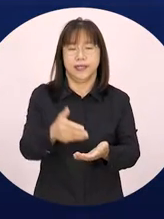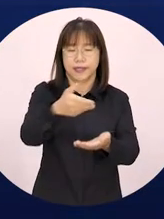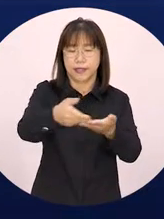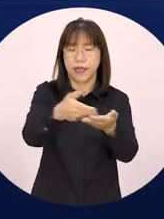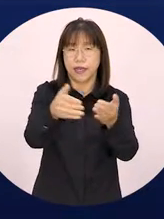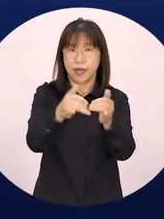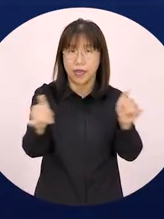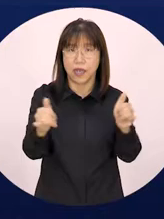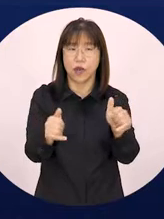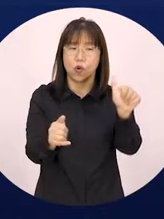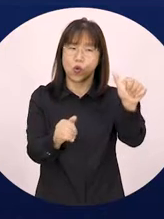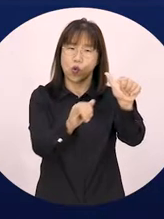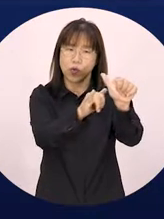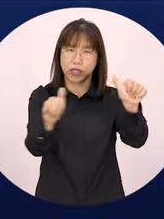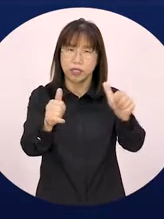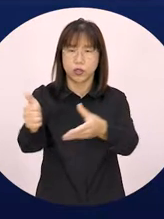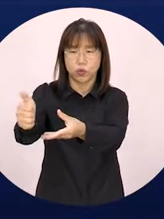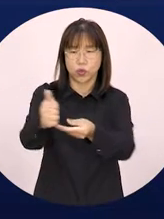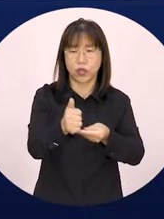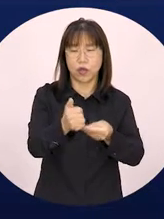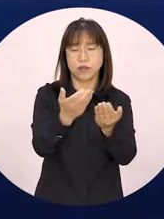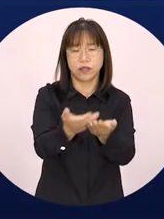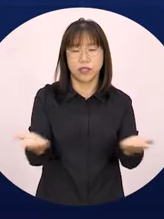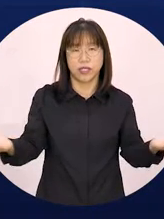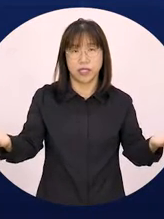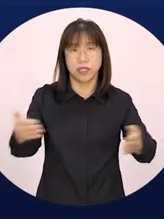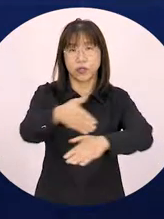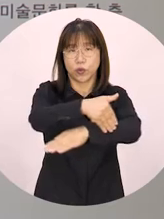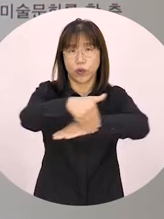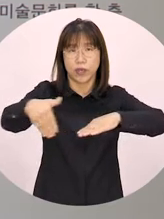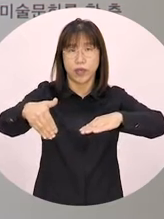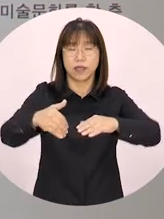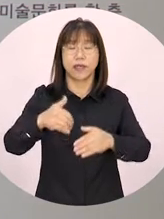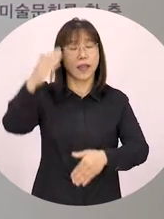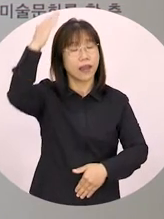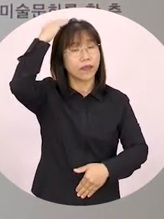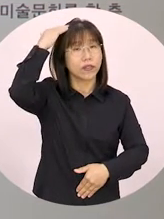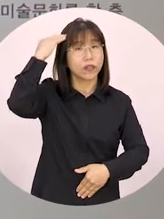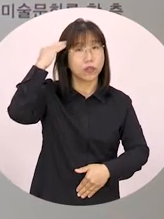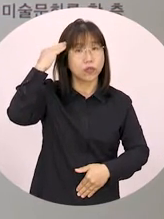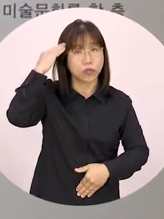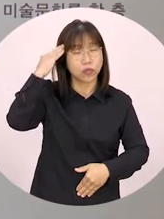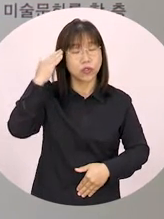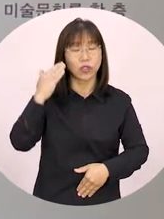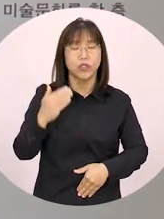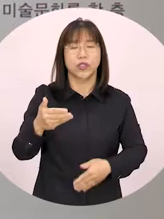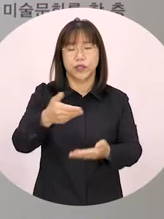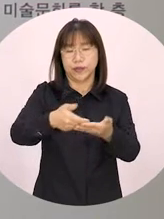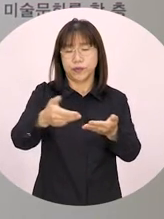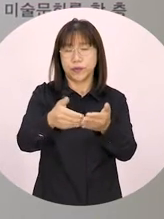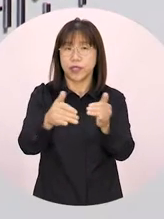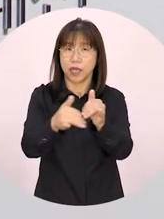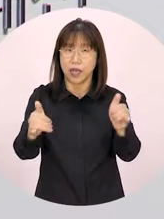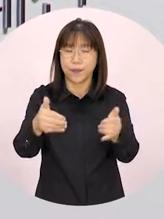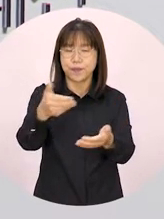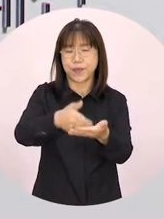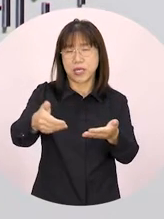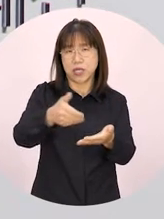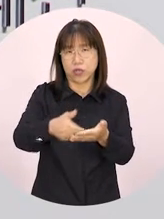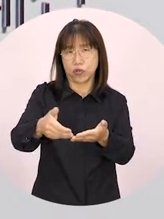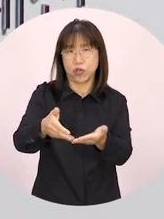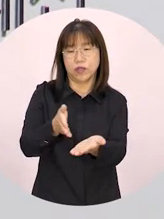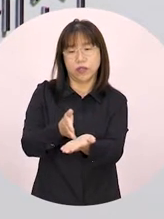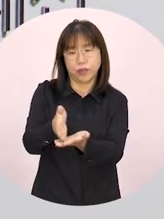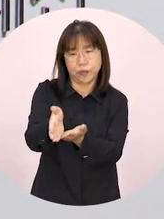중진작가 초청전 시를 만나볼 수 있습니다 한국 원로 중진작가 초청전시는 미술계에서